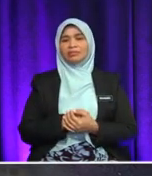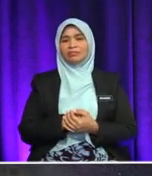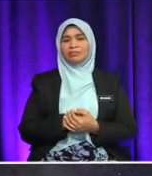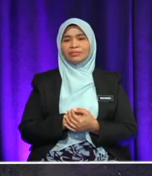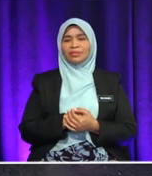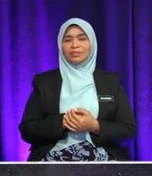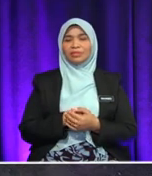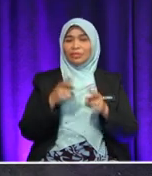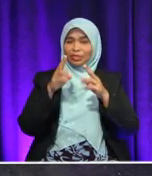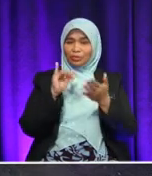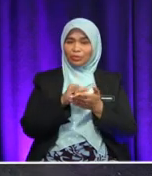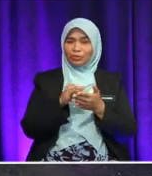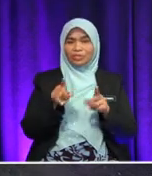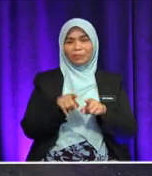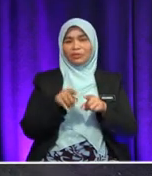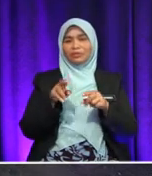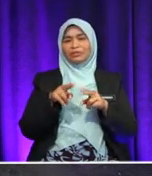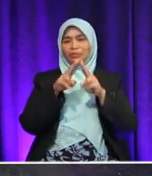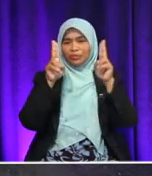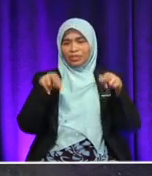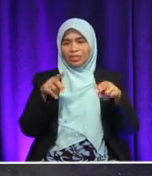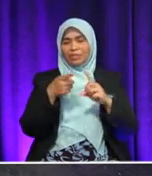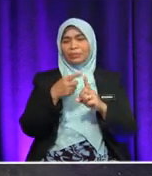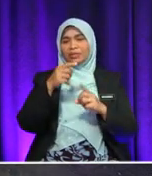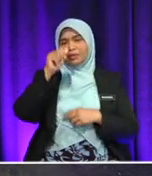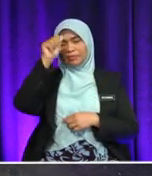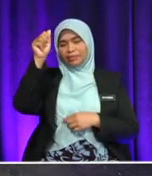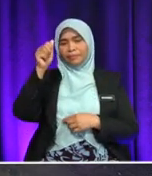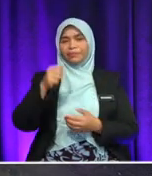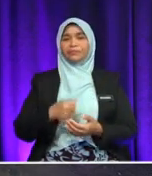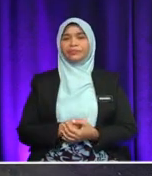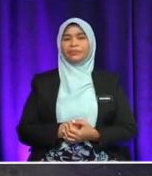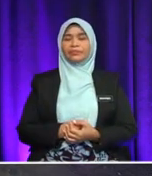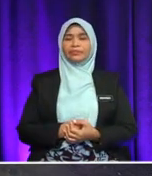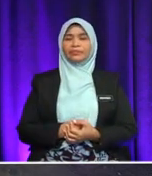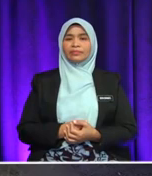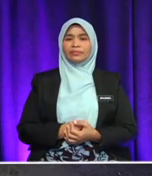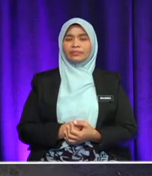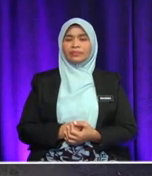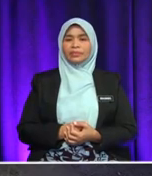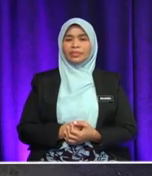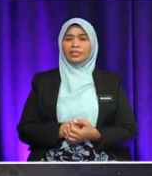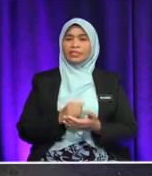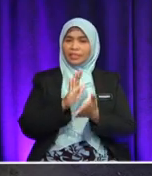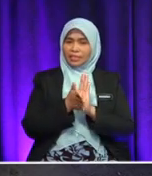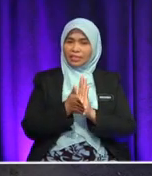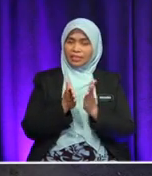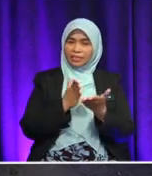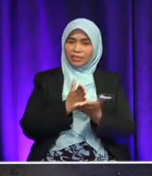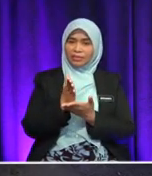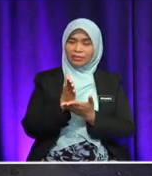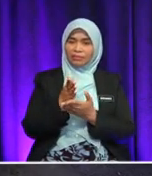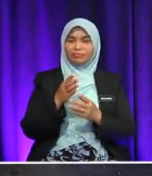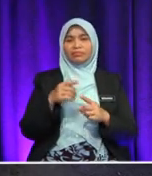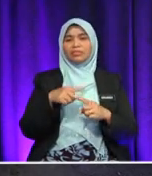dalam negara luar jadi pusat ujian daripada Allah Subhanahu Wa Ta'ala jadi sesungguhnya kita apabila